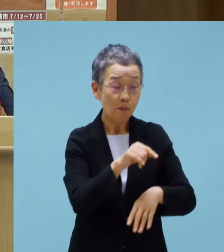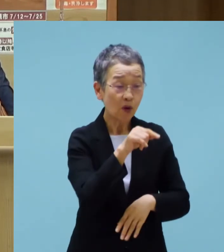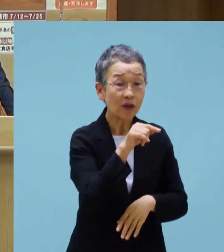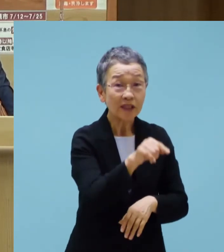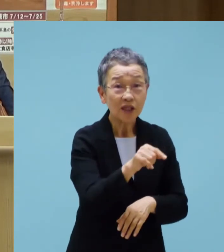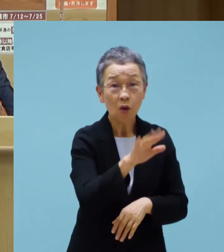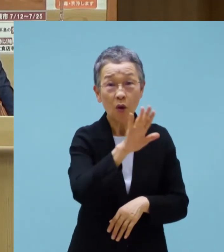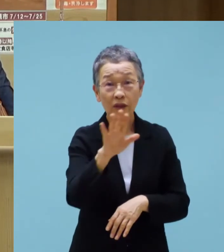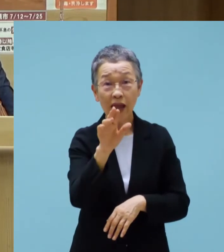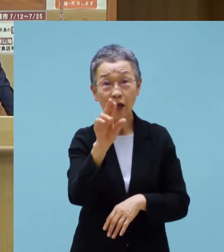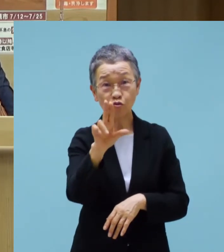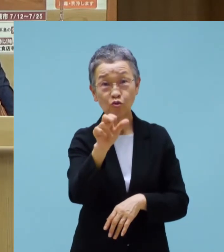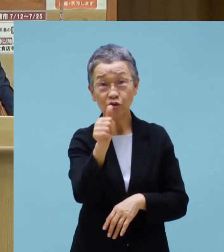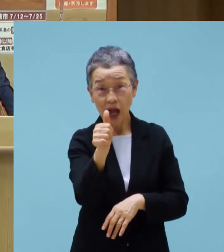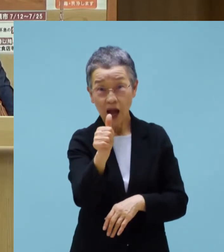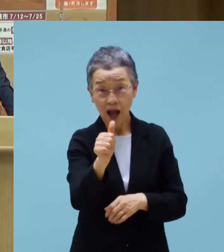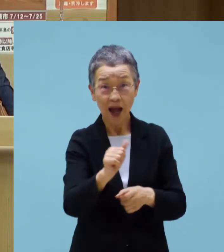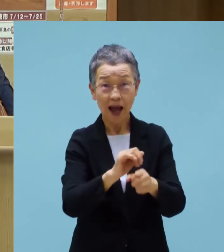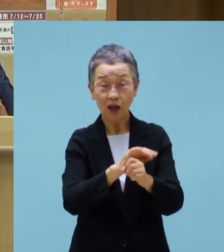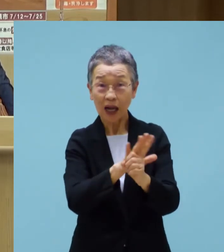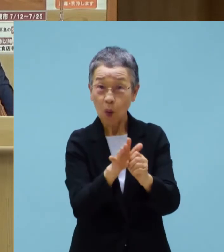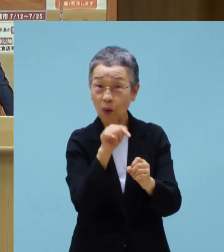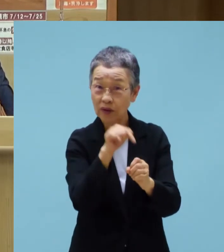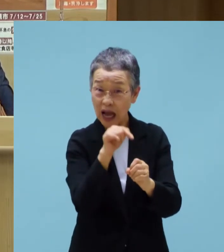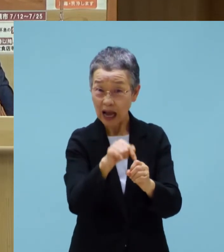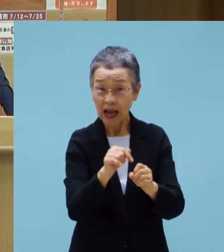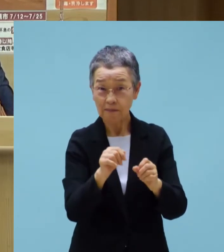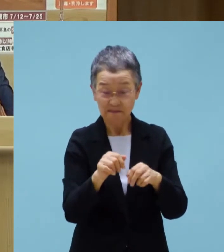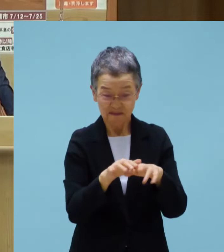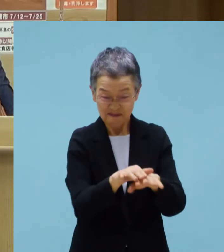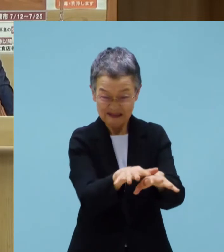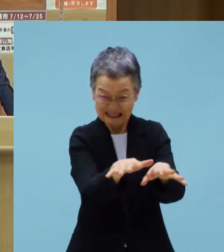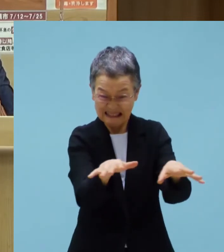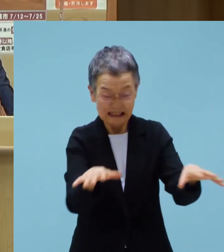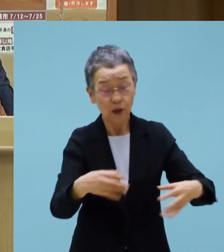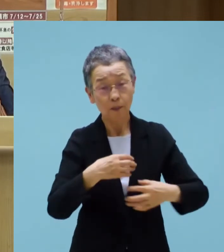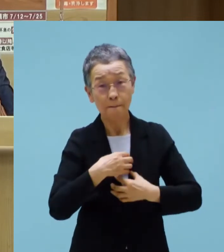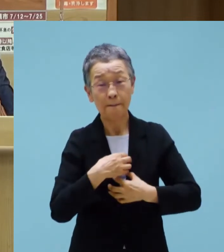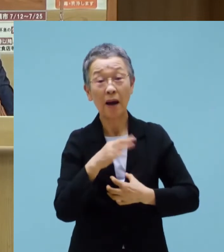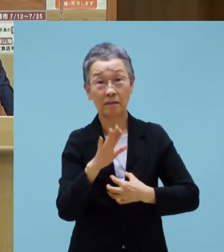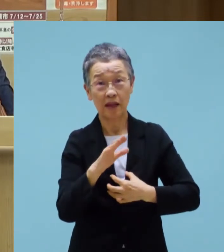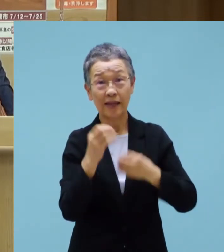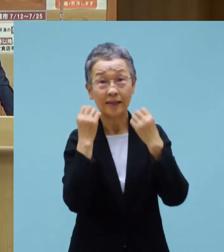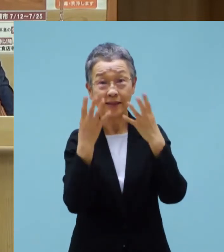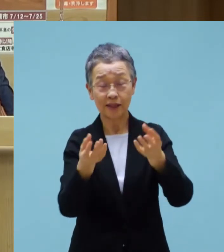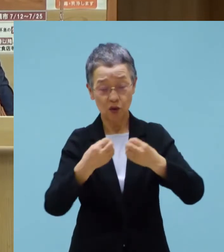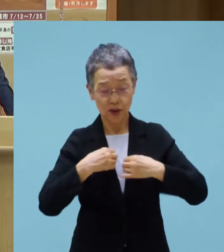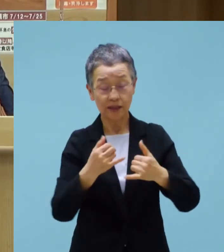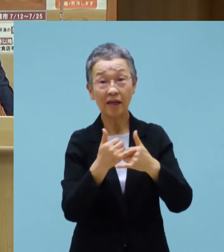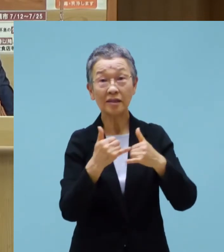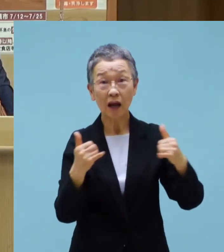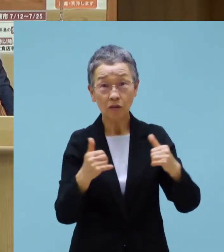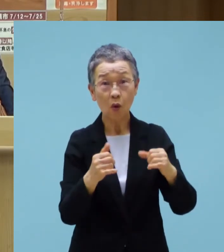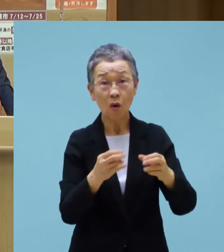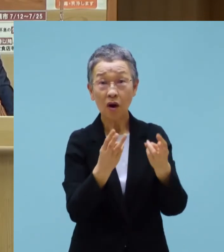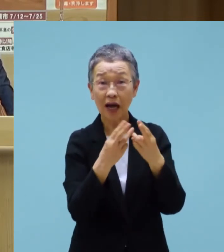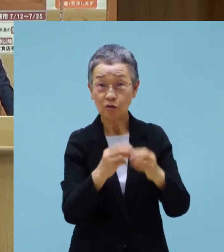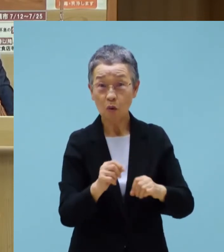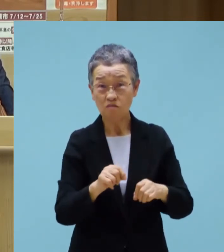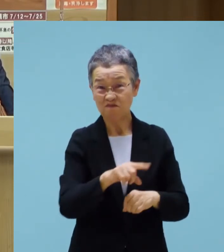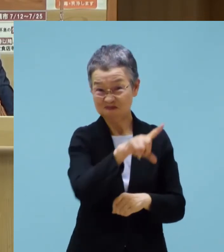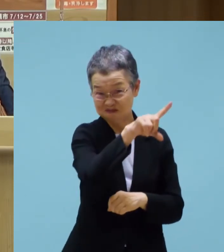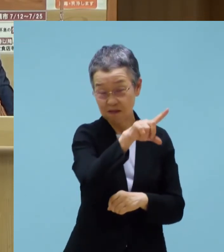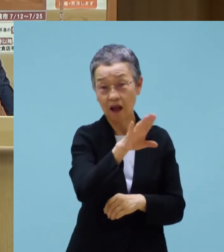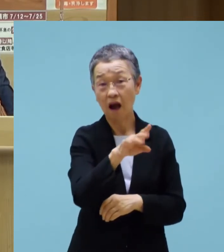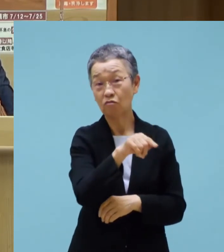での広がりも懸念されてます。実際に新規感染者数増加してます。ですから